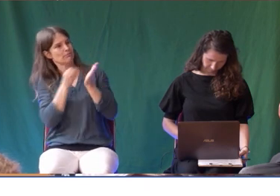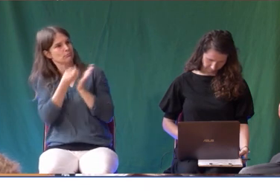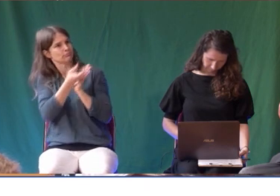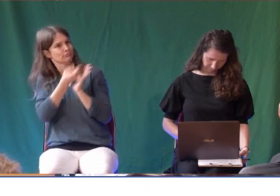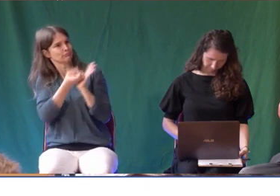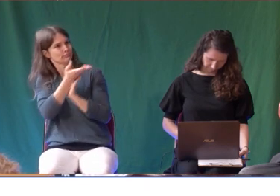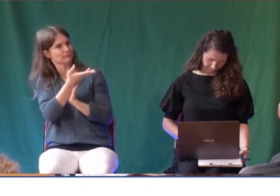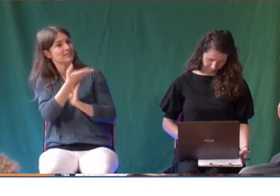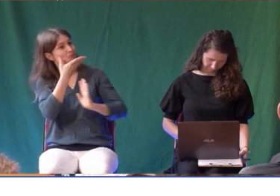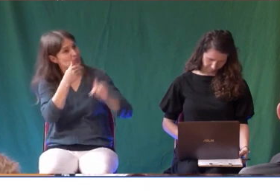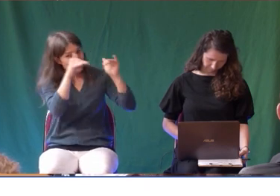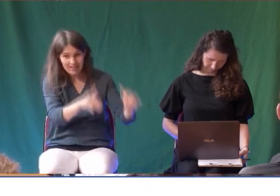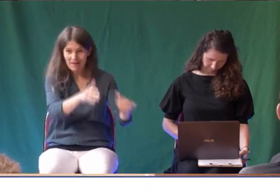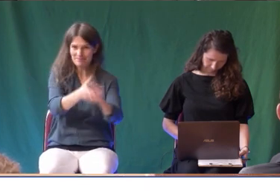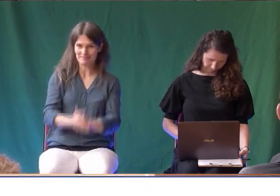sind